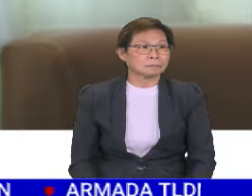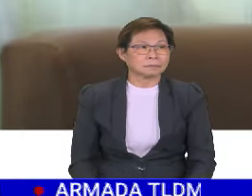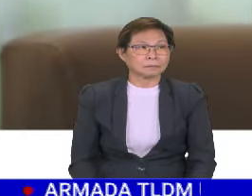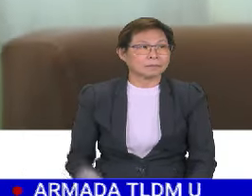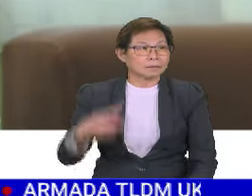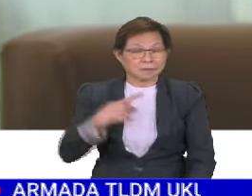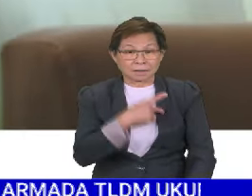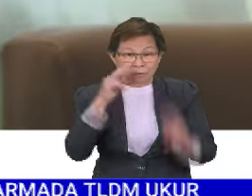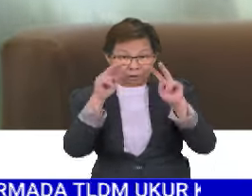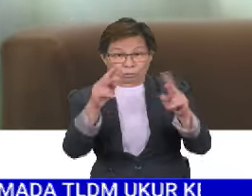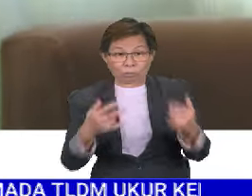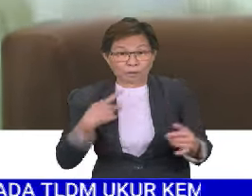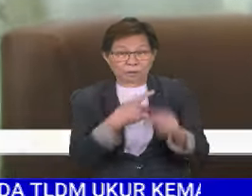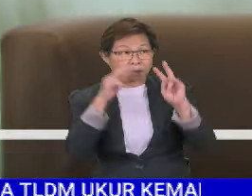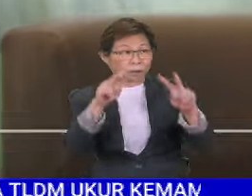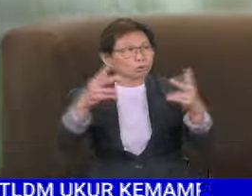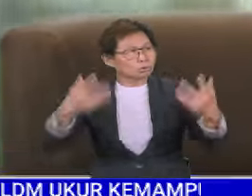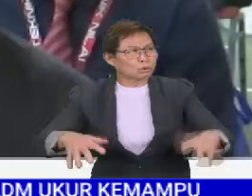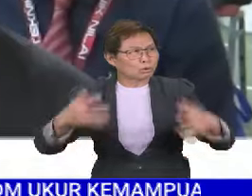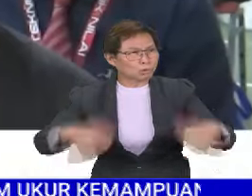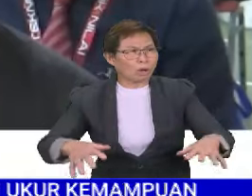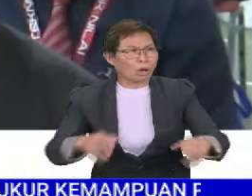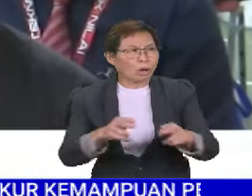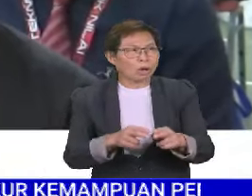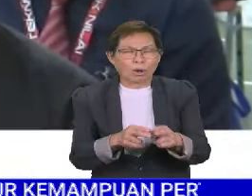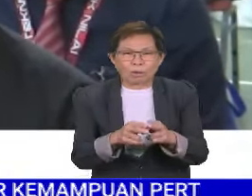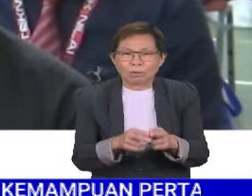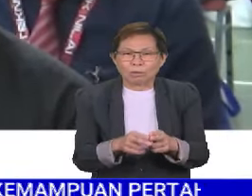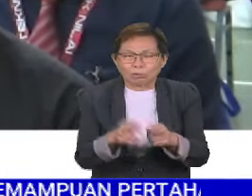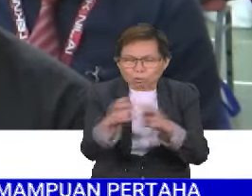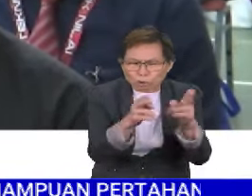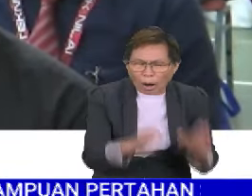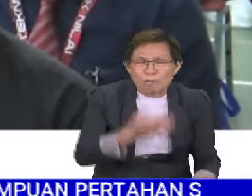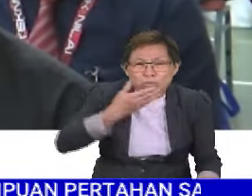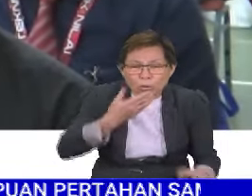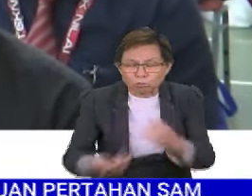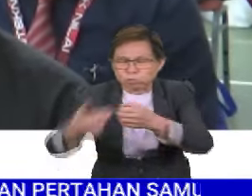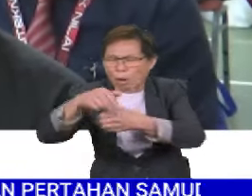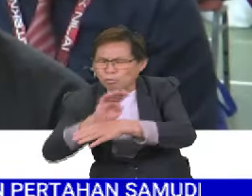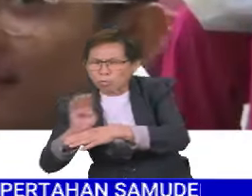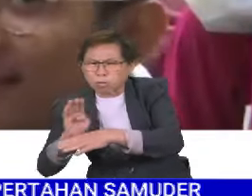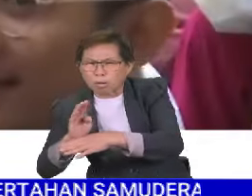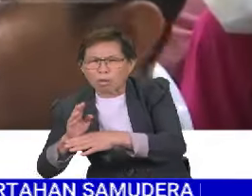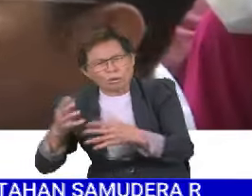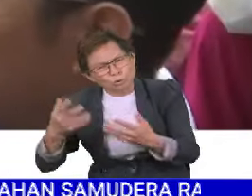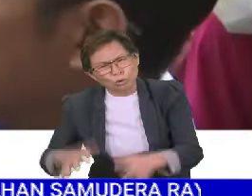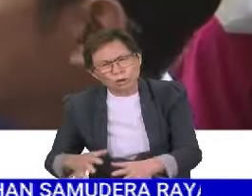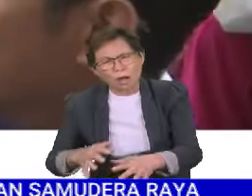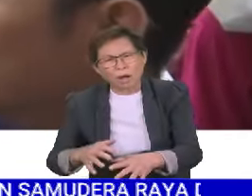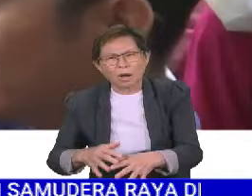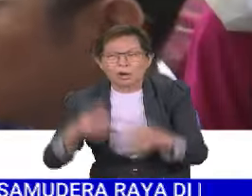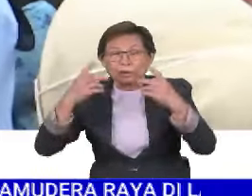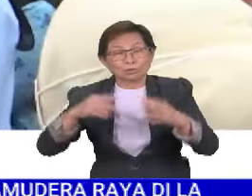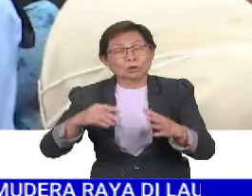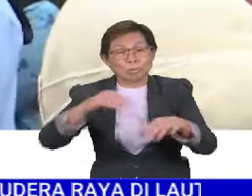Kita tengok pada hari ini pun dah ada apa ni usaha-usaha muda yang di pasar yang terlibat dalam dunia perniagaan sekarang ini telah pun mencipta satu